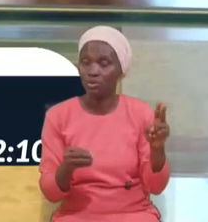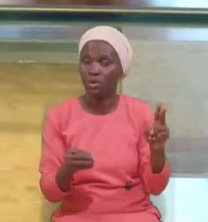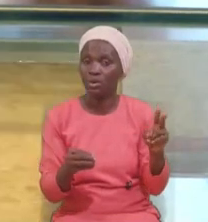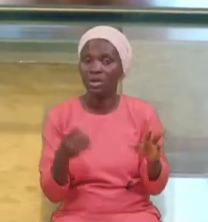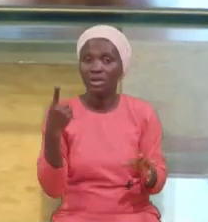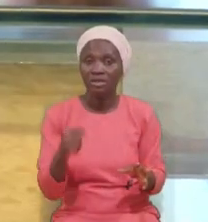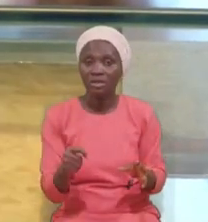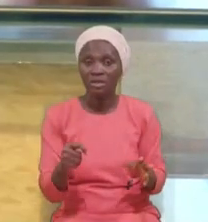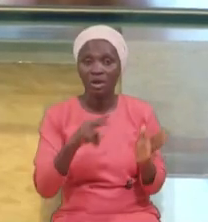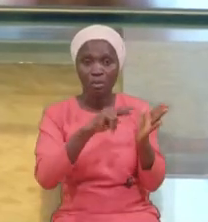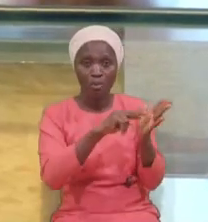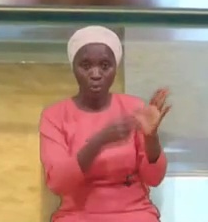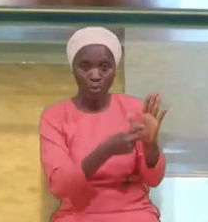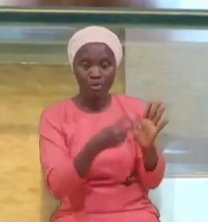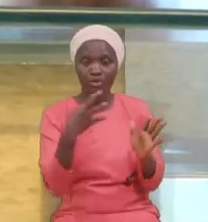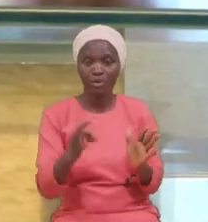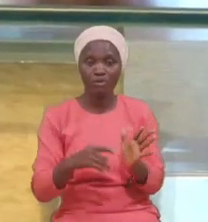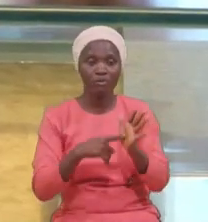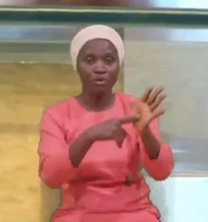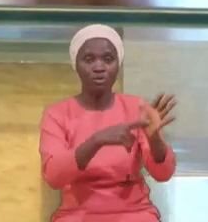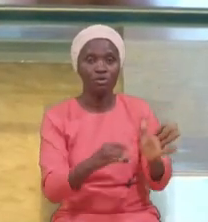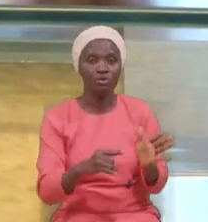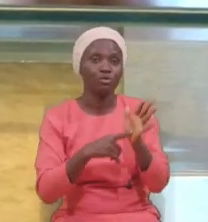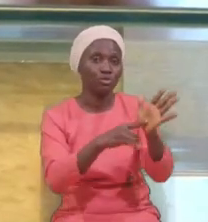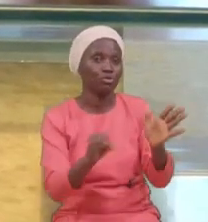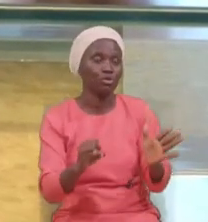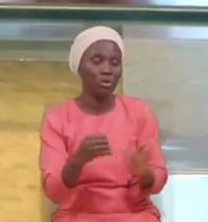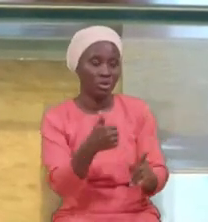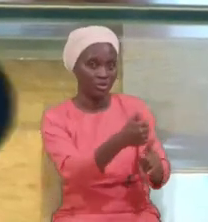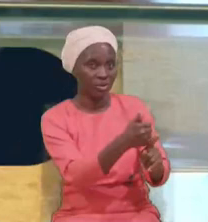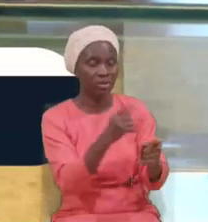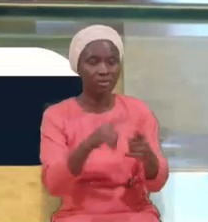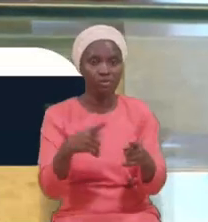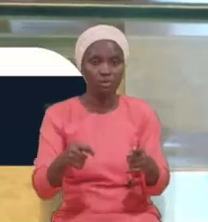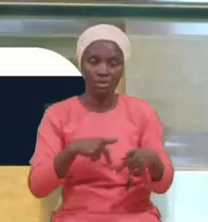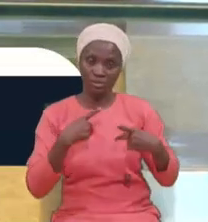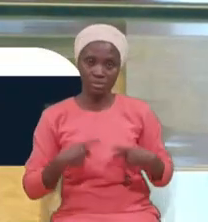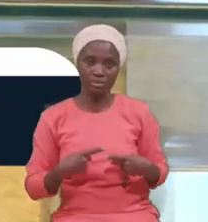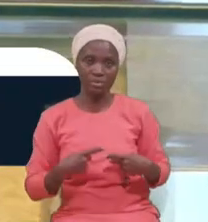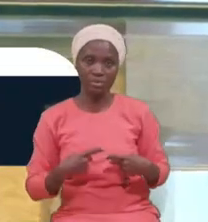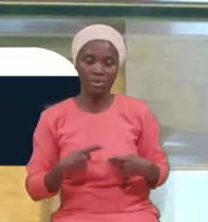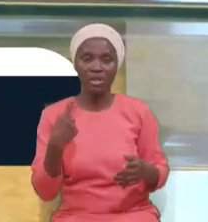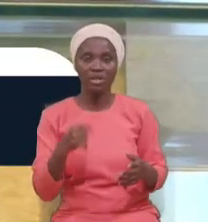2, l'objectif de se montrer au sacrificateur.